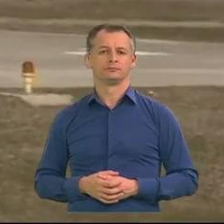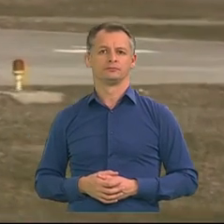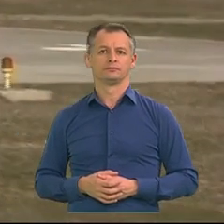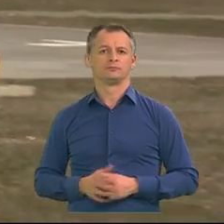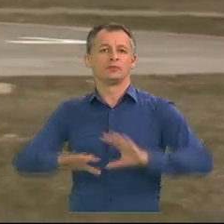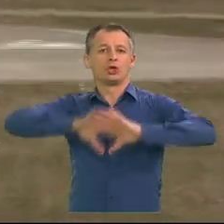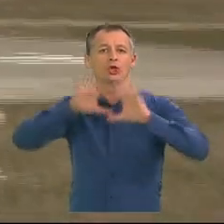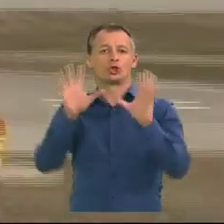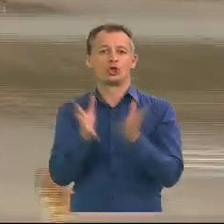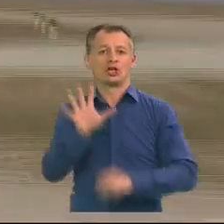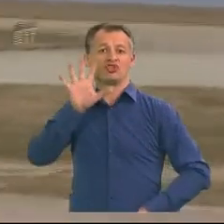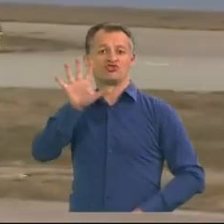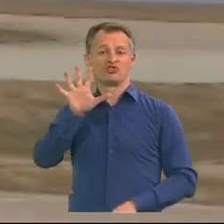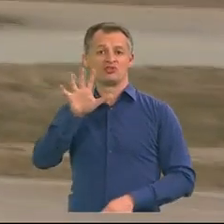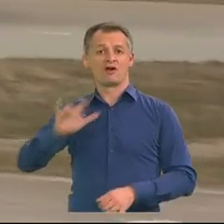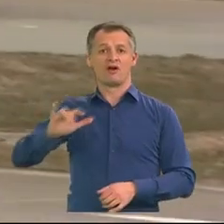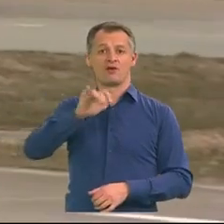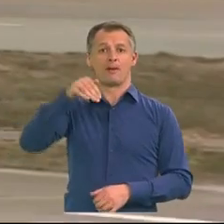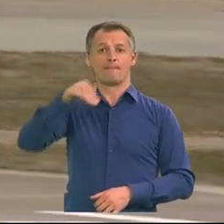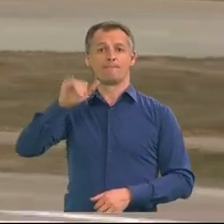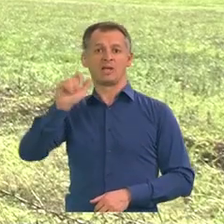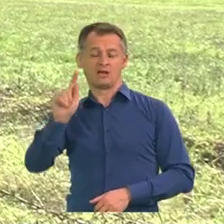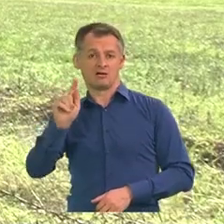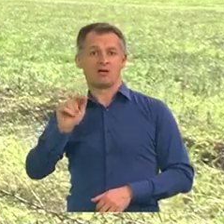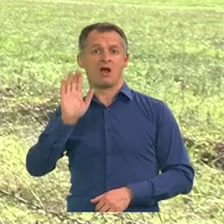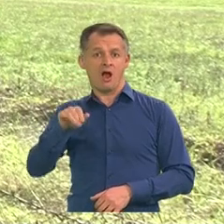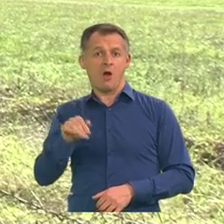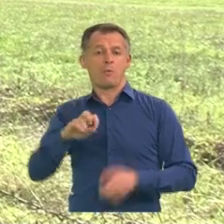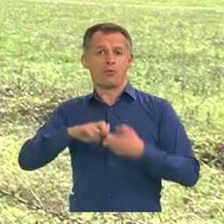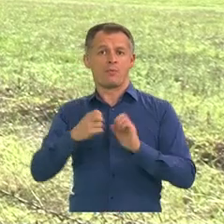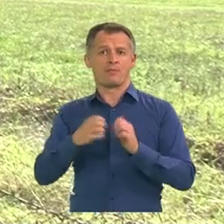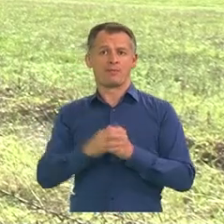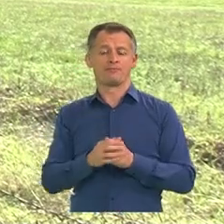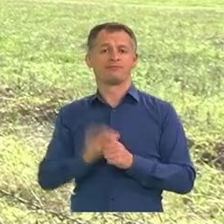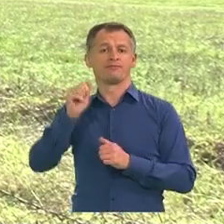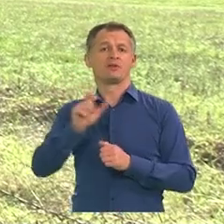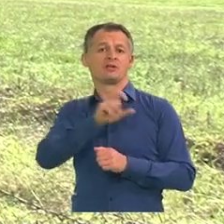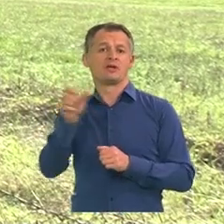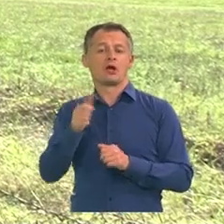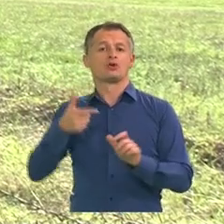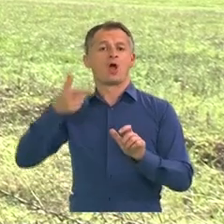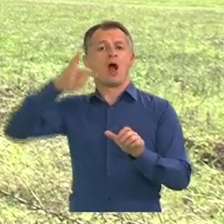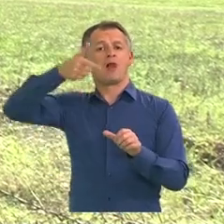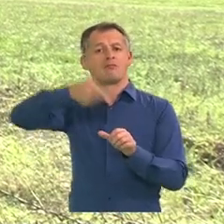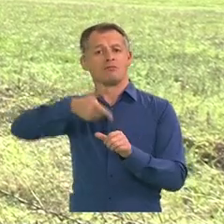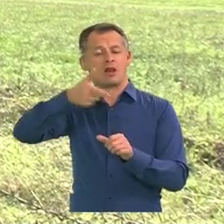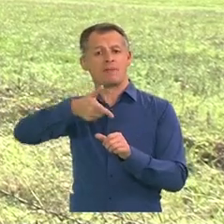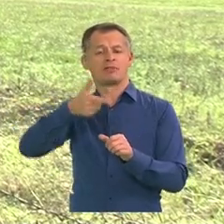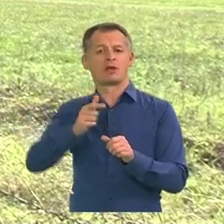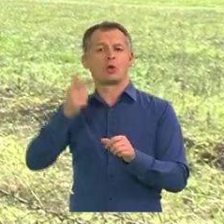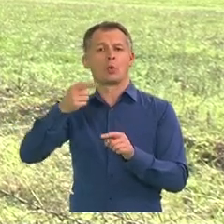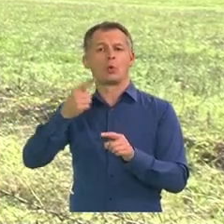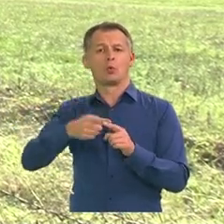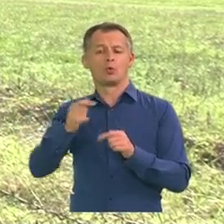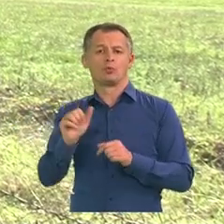În total, 5 avioane MiG au suferit defecțiuni. Au identificat probleme legate de alimentarea cu cherosen și, mai mult decât atât, spun procurorii, au fost găsite